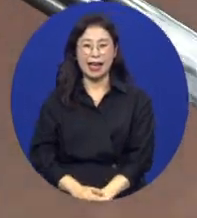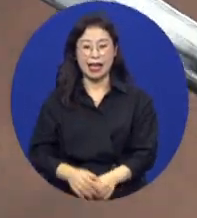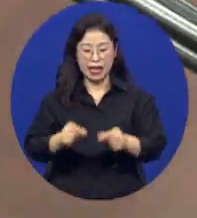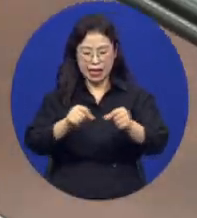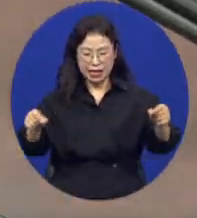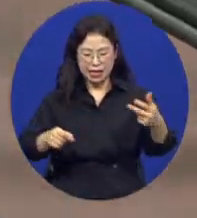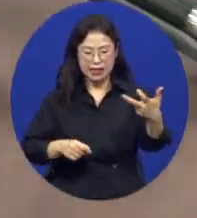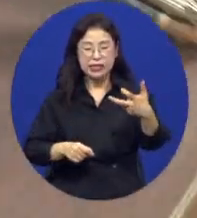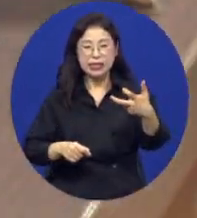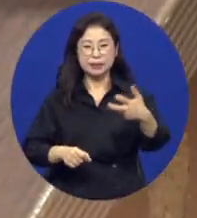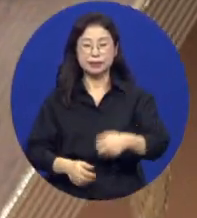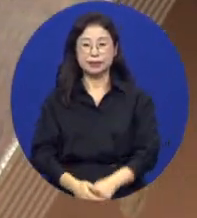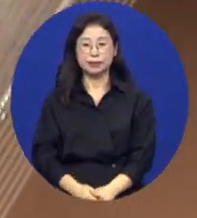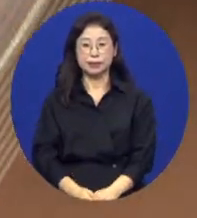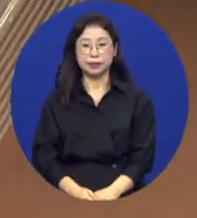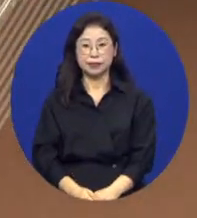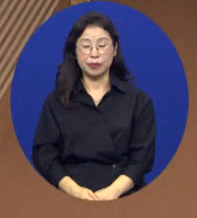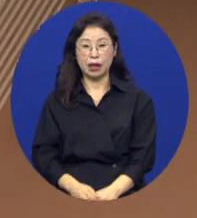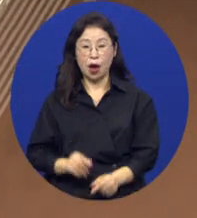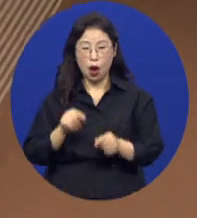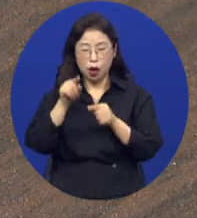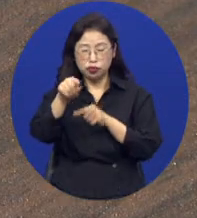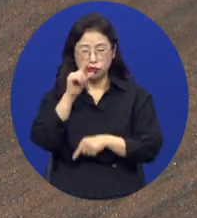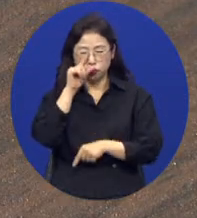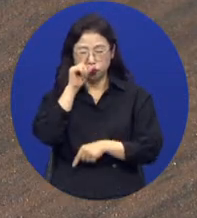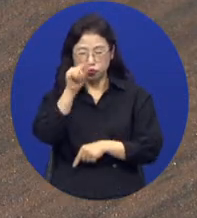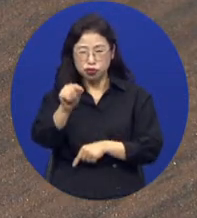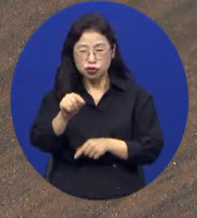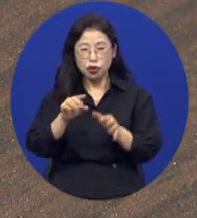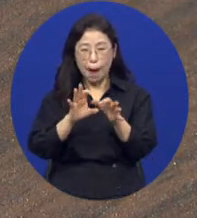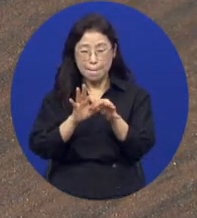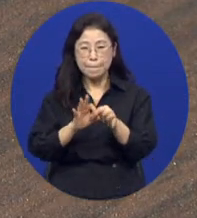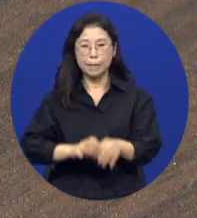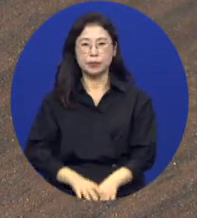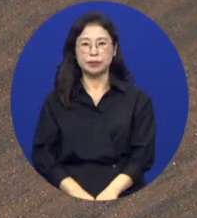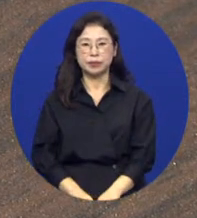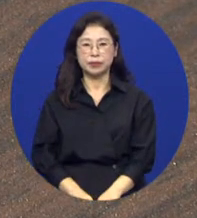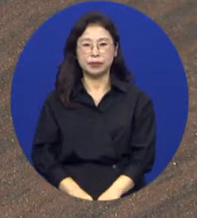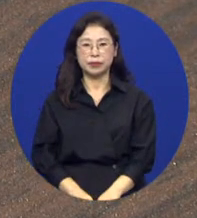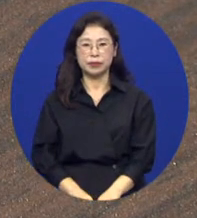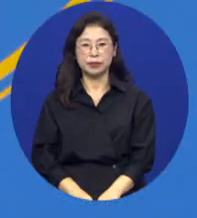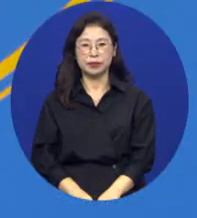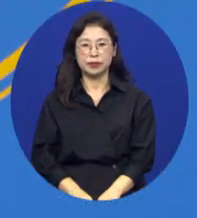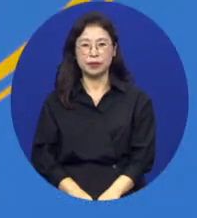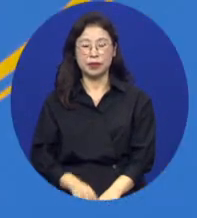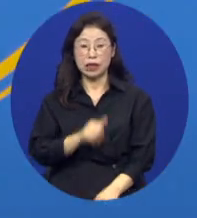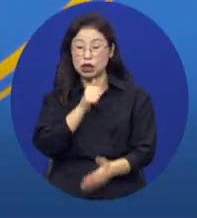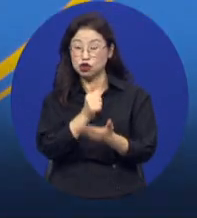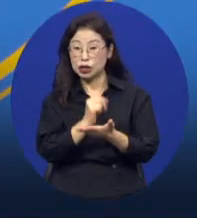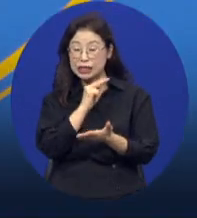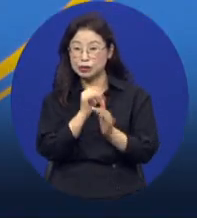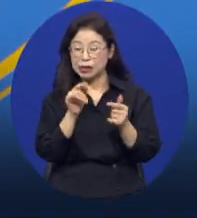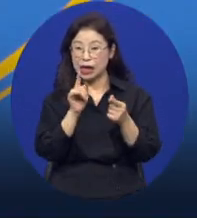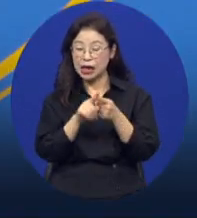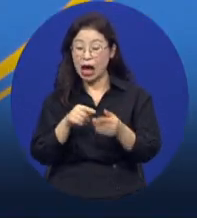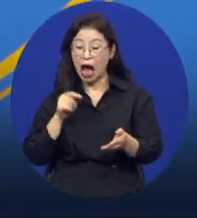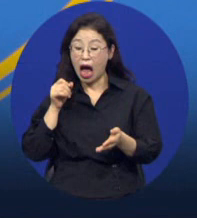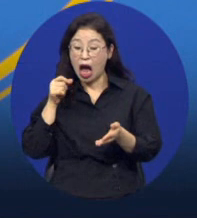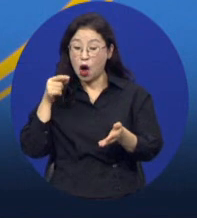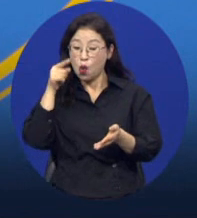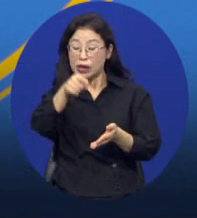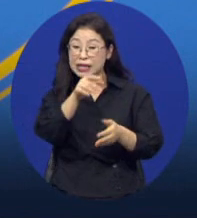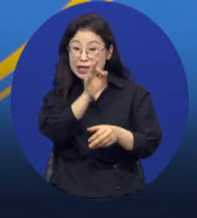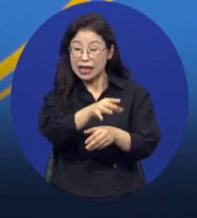화살의 길이는 70cm 화살촉은 날카로운 스테인레스로 되어 있습니다 그 용의자가 화살 구입 내역이 있는지